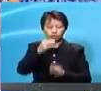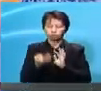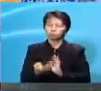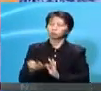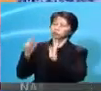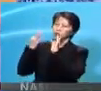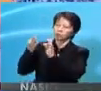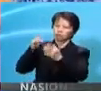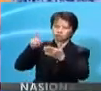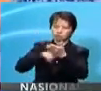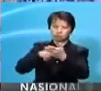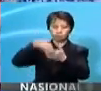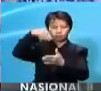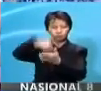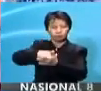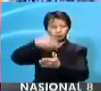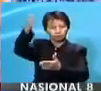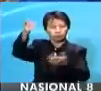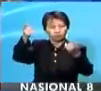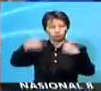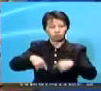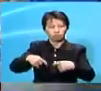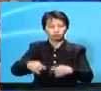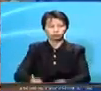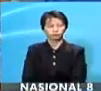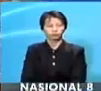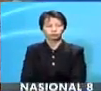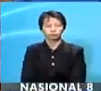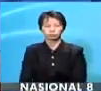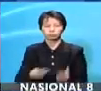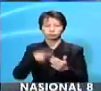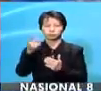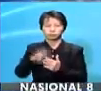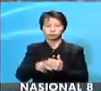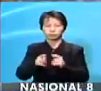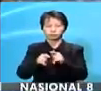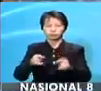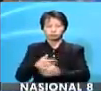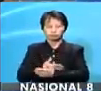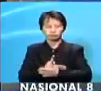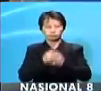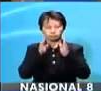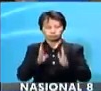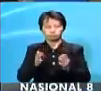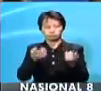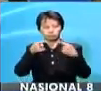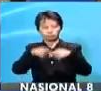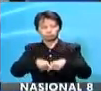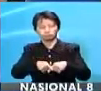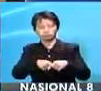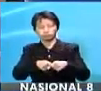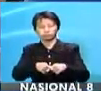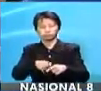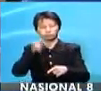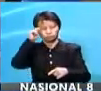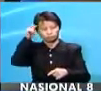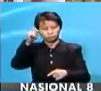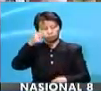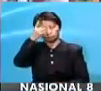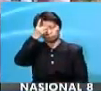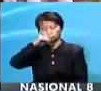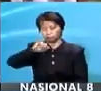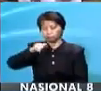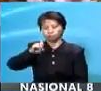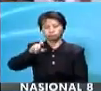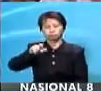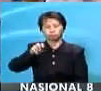menghadapi pilihan raya akan datang. Merujuk kepada program Destini Anak Bangsa Ancuran UMNO bahagian Hulu Terengganu, Datuk Jalani